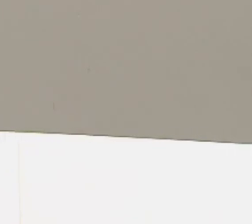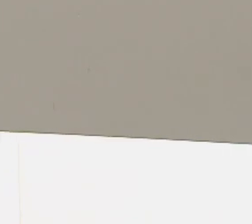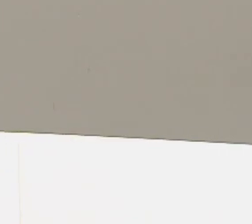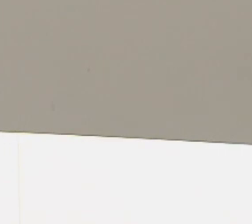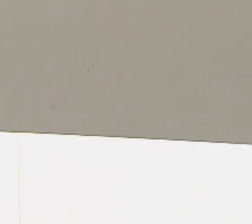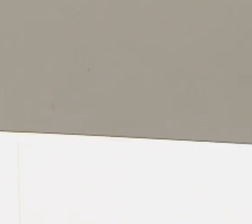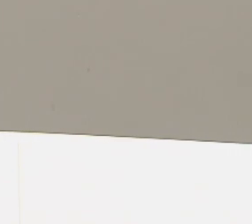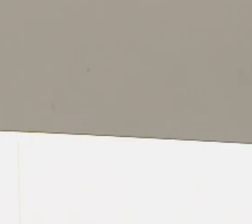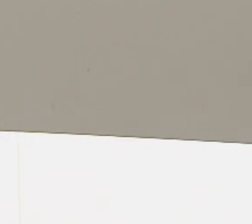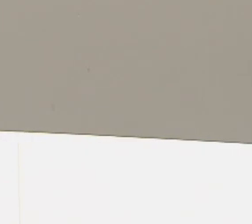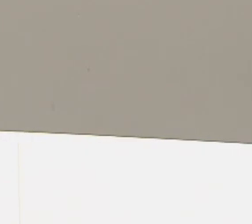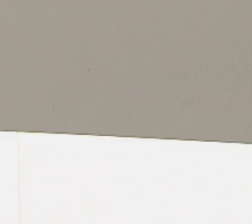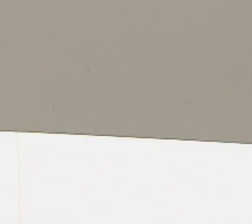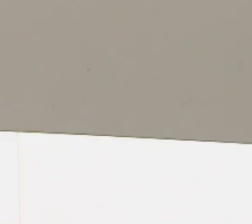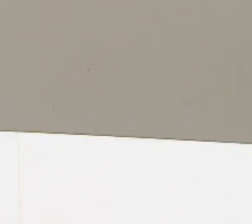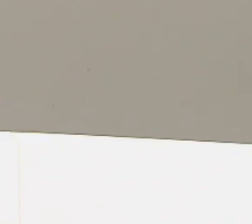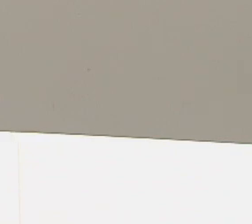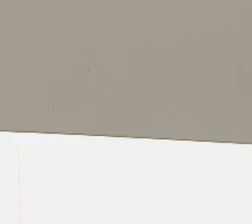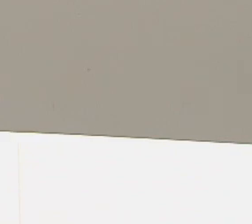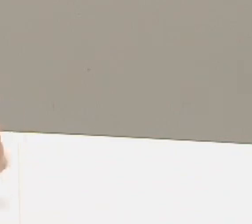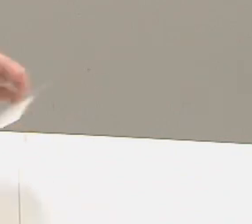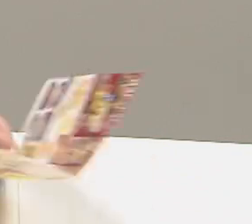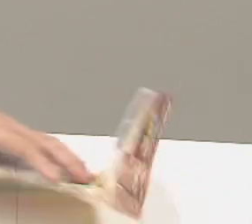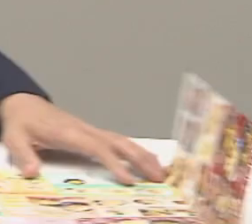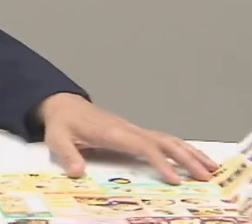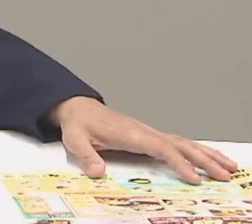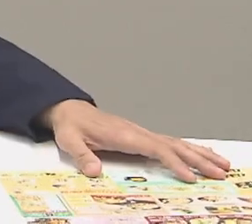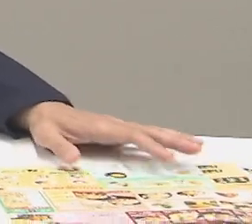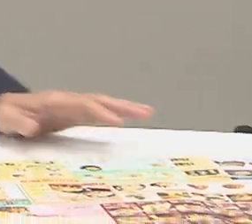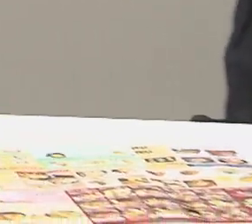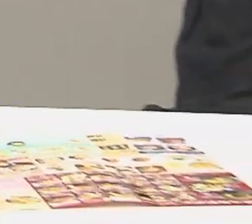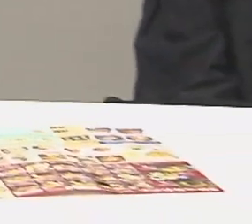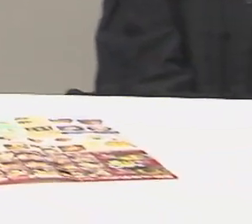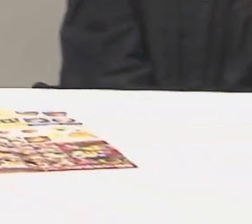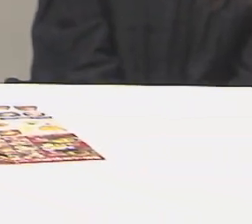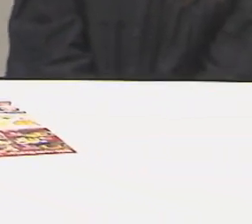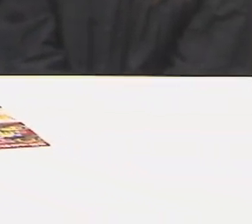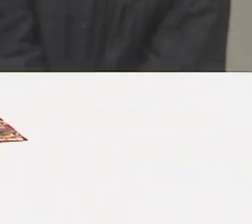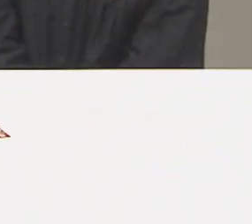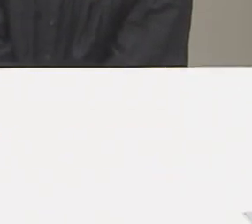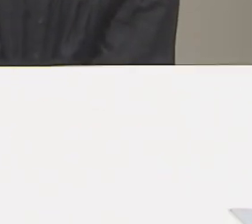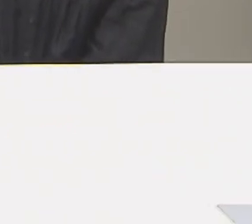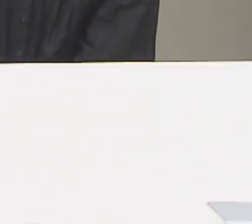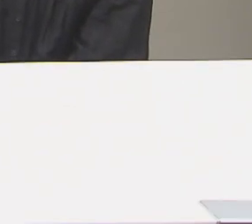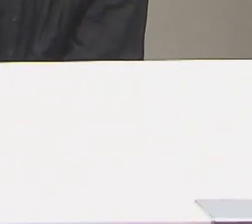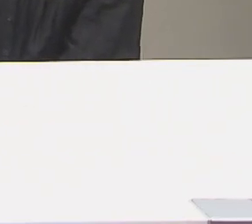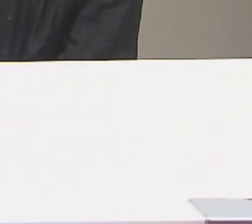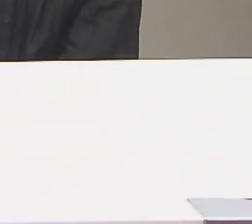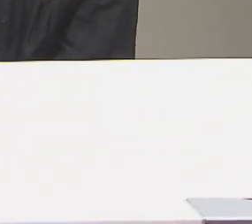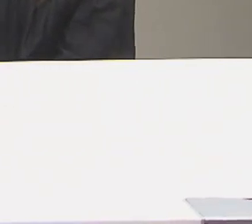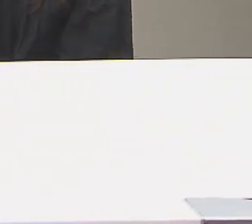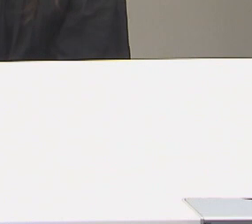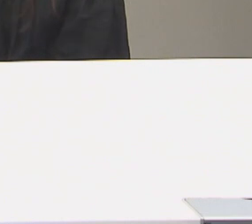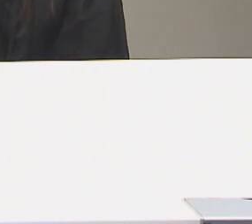あ、どれにしようかな。あ、デリバリーを頼む。